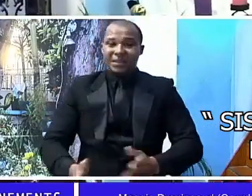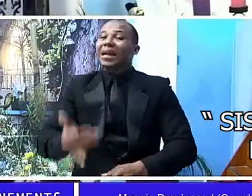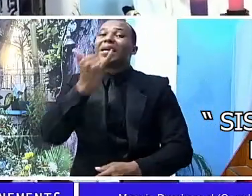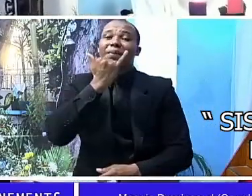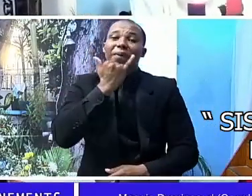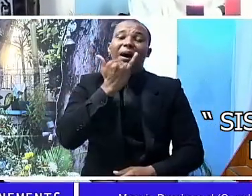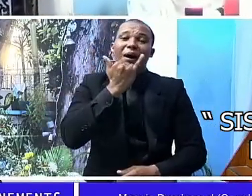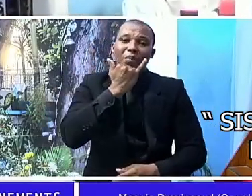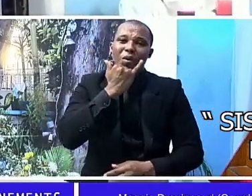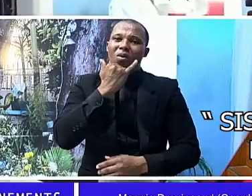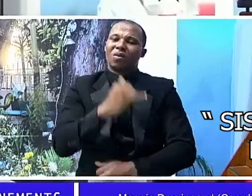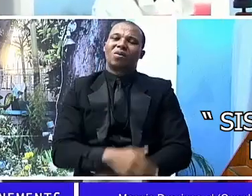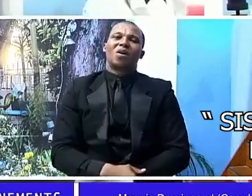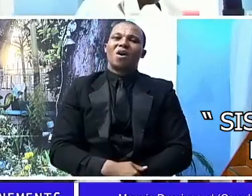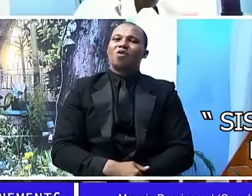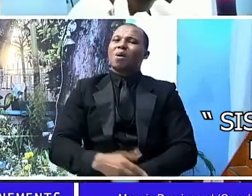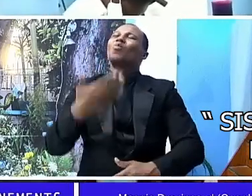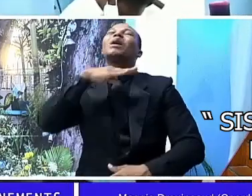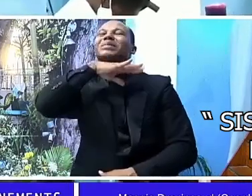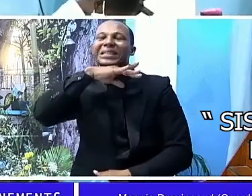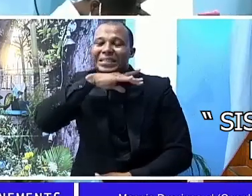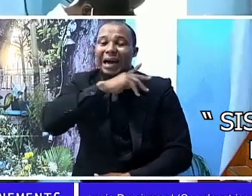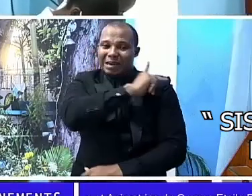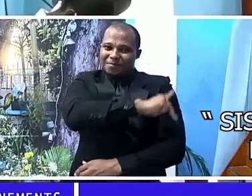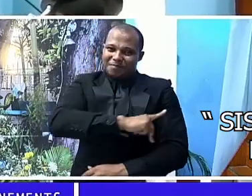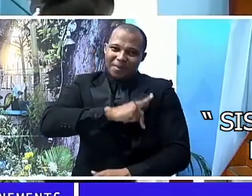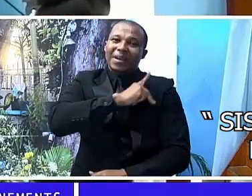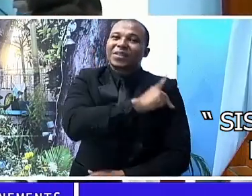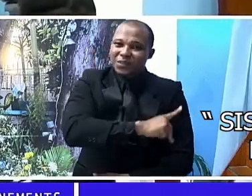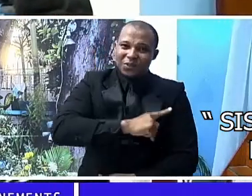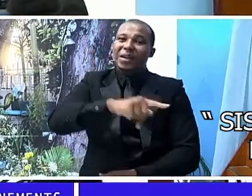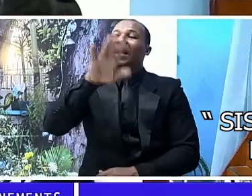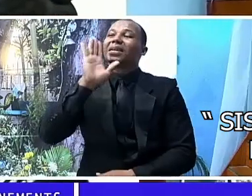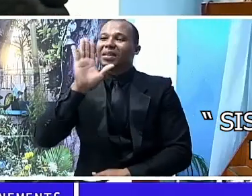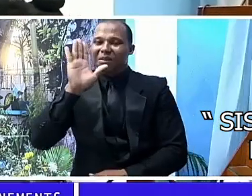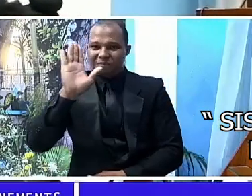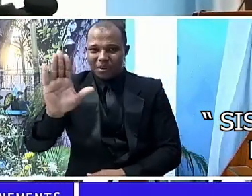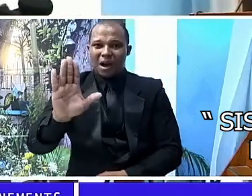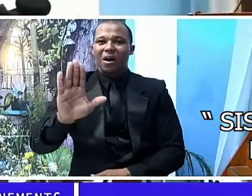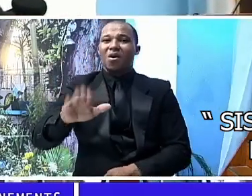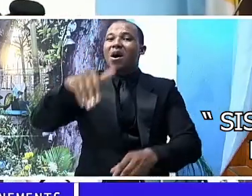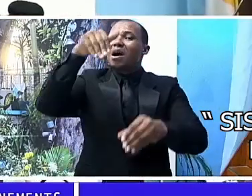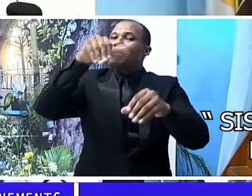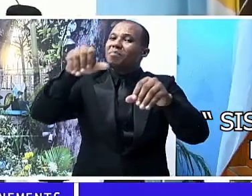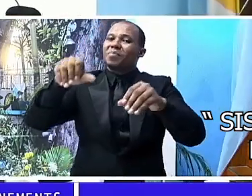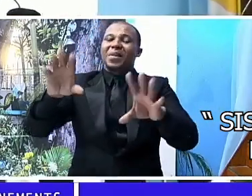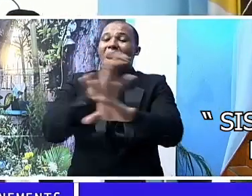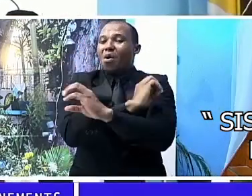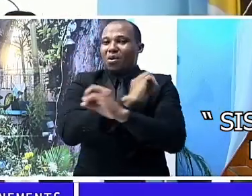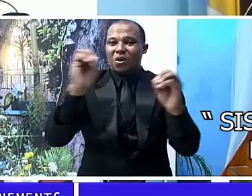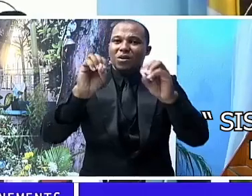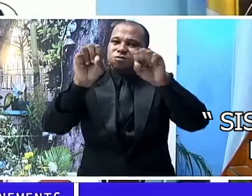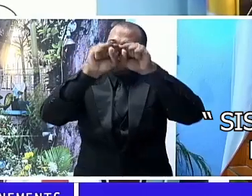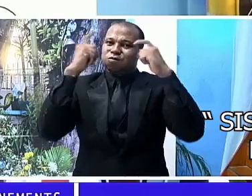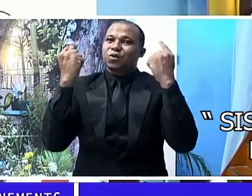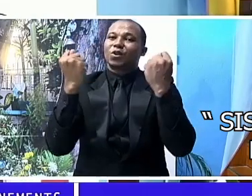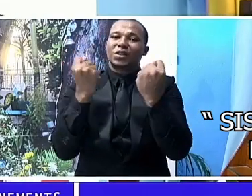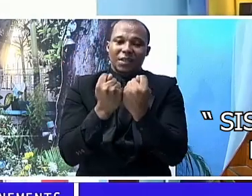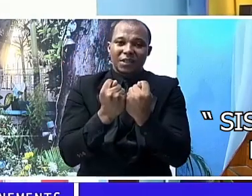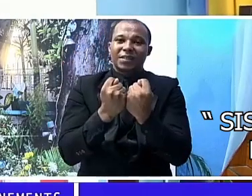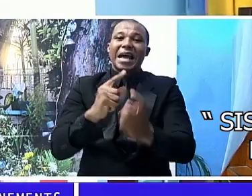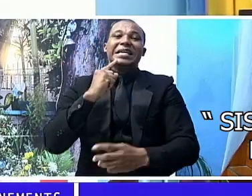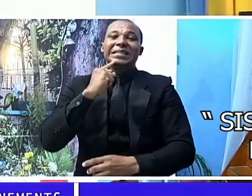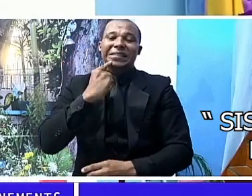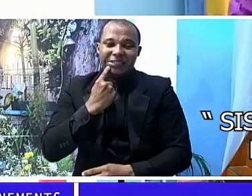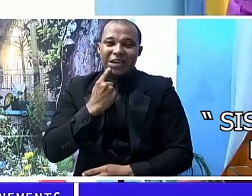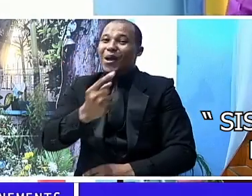c'est sale ou ap sale personnalité yo. Pas grand ken ou pas grand ken nan société sérieux frère maksam yo, di bêtise ak